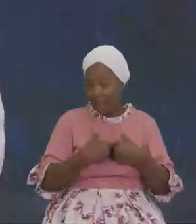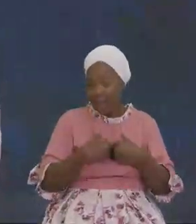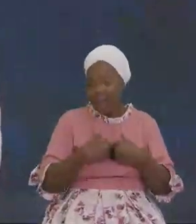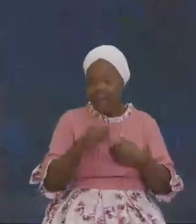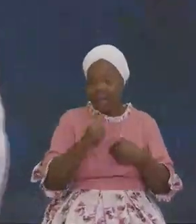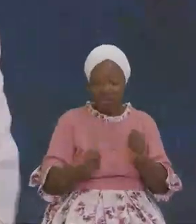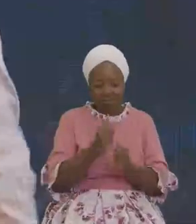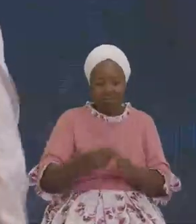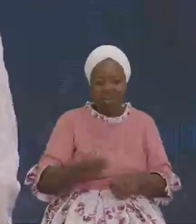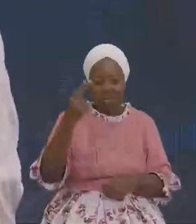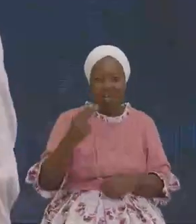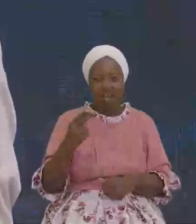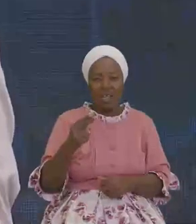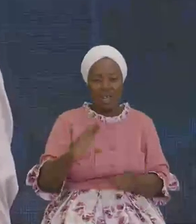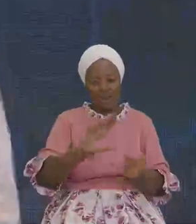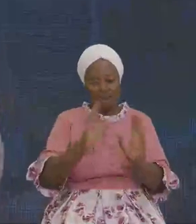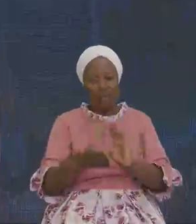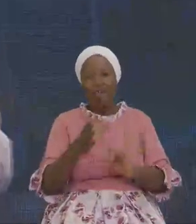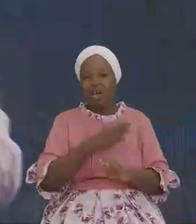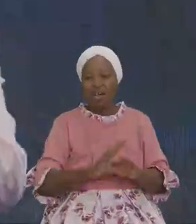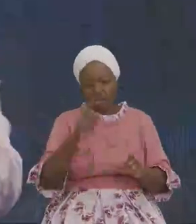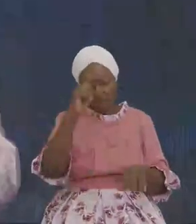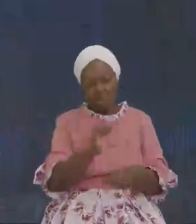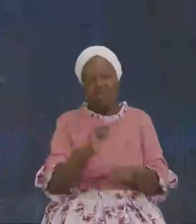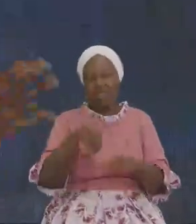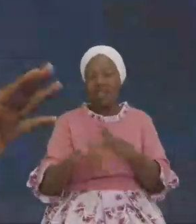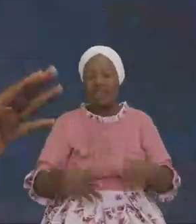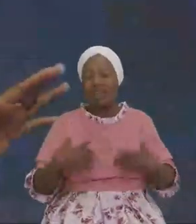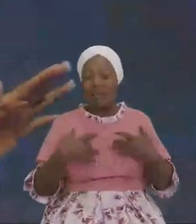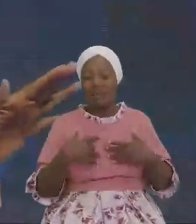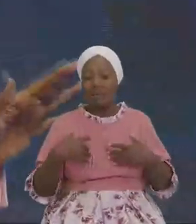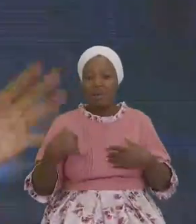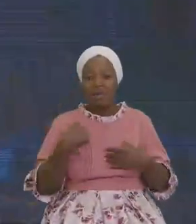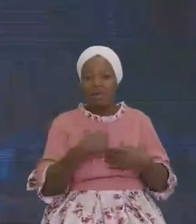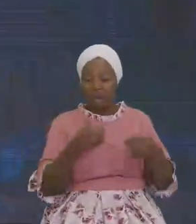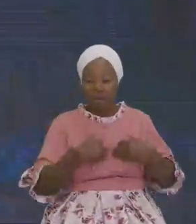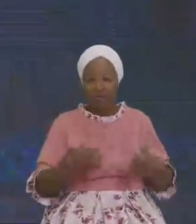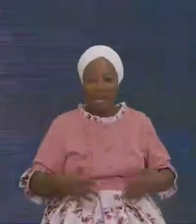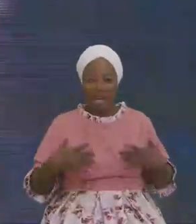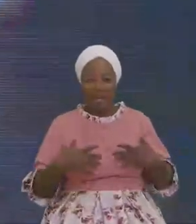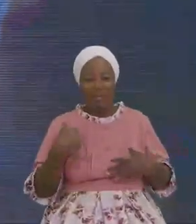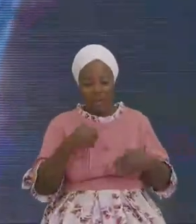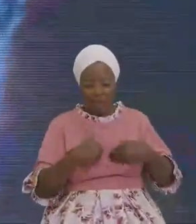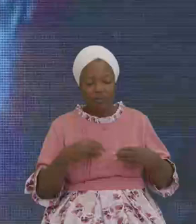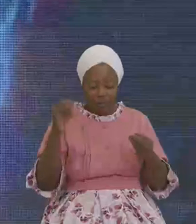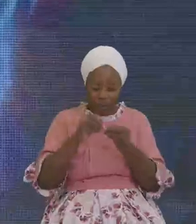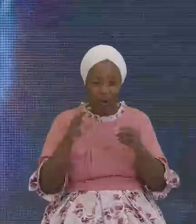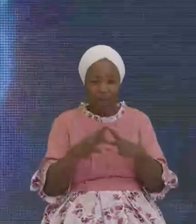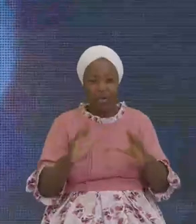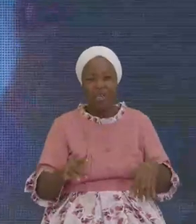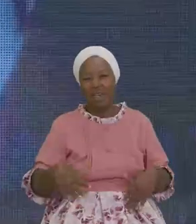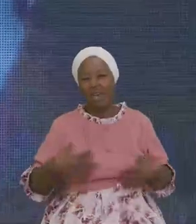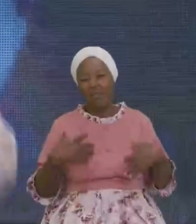initiale. Ensuite, nous avons une conduite plus élevée dans la vie. Nous avons la